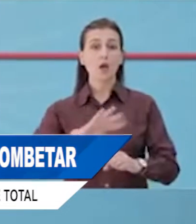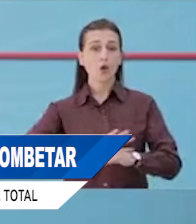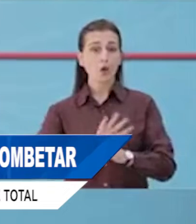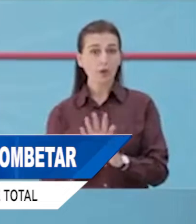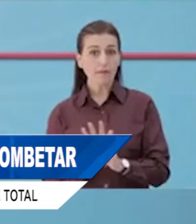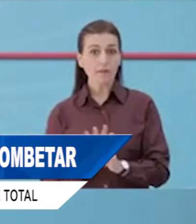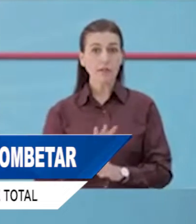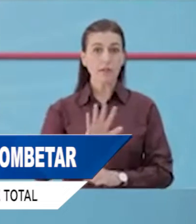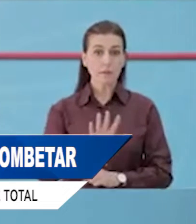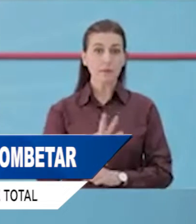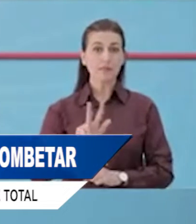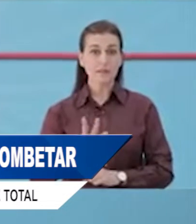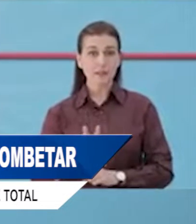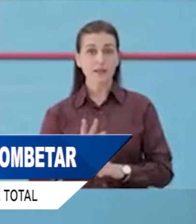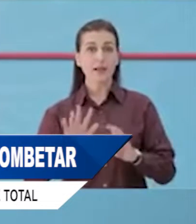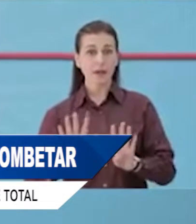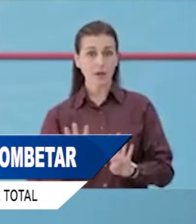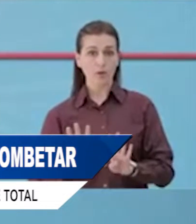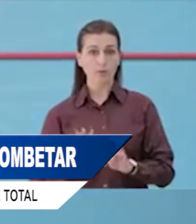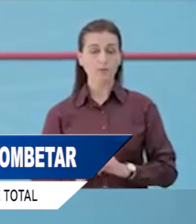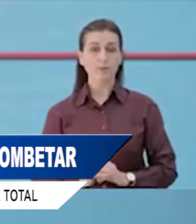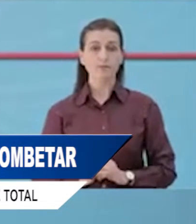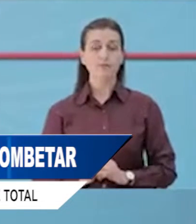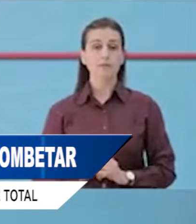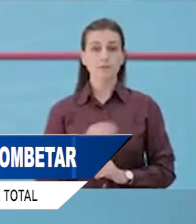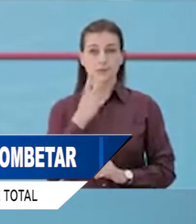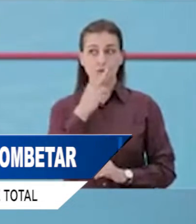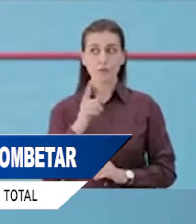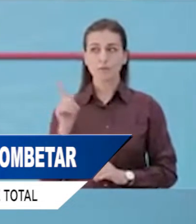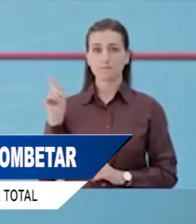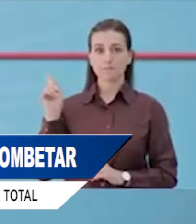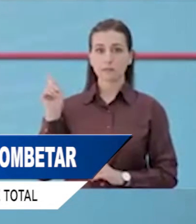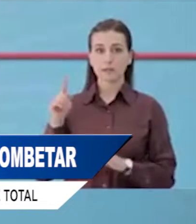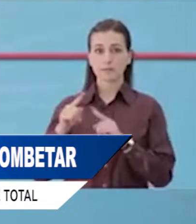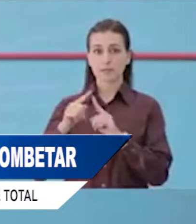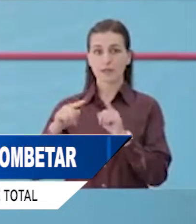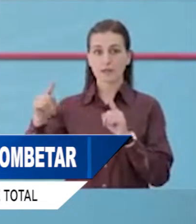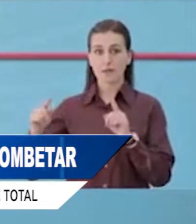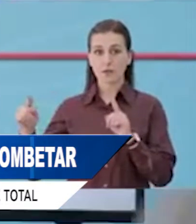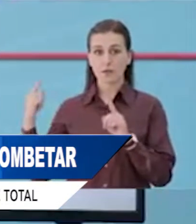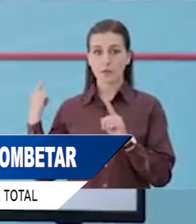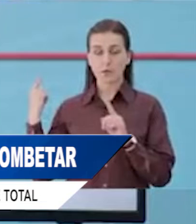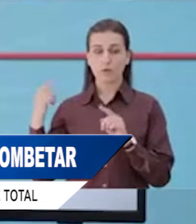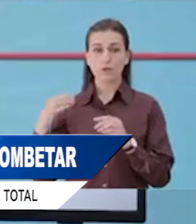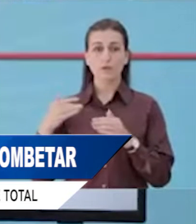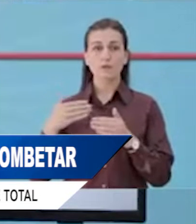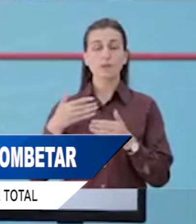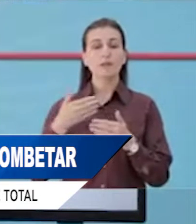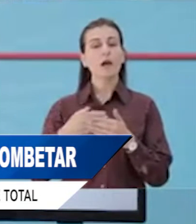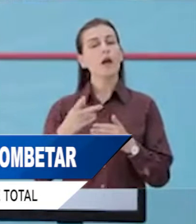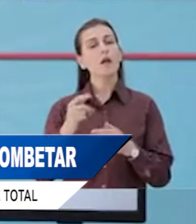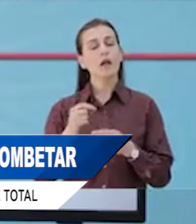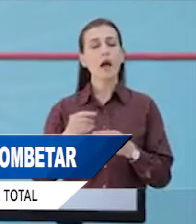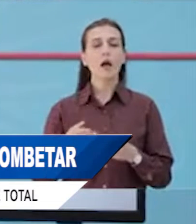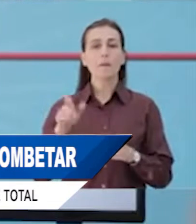pozitiv 539 raste. Si që shihet edhe nga grafiku, vijojmë të kemi rritje